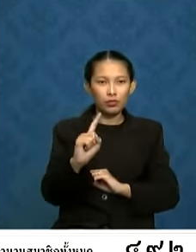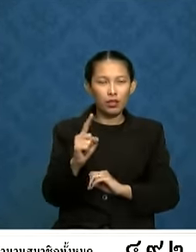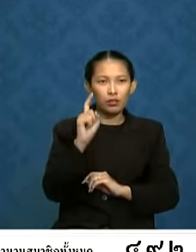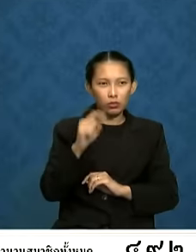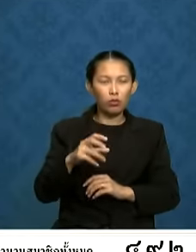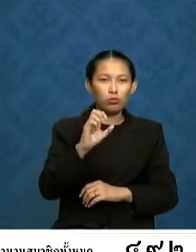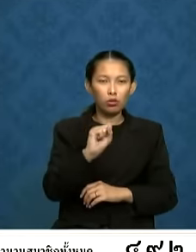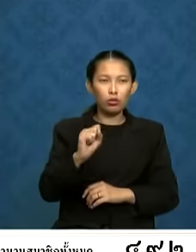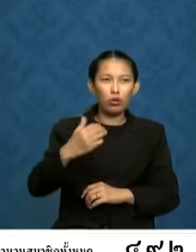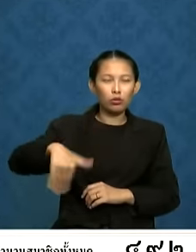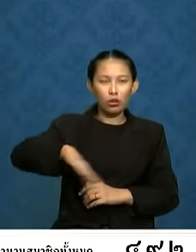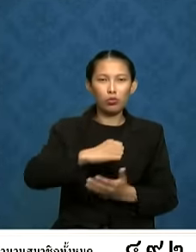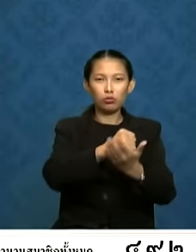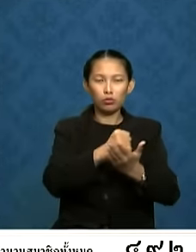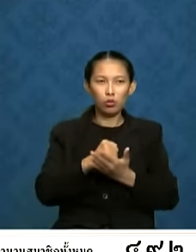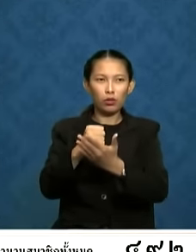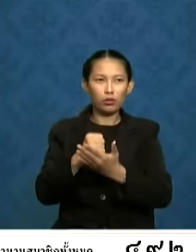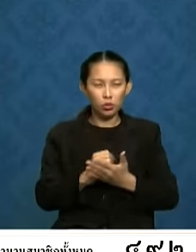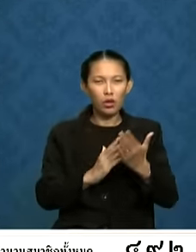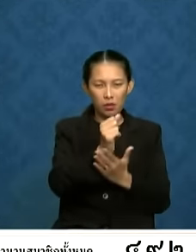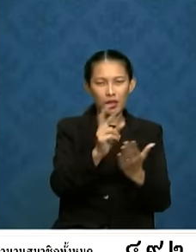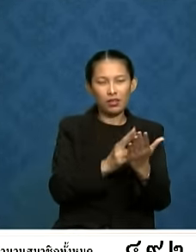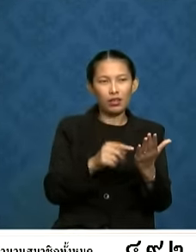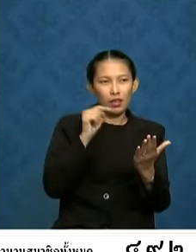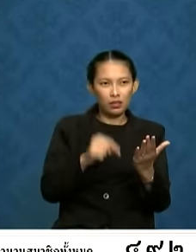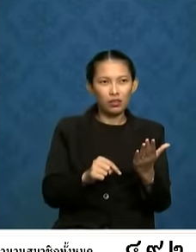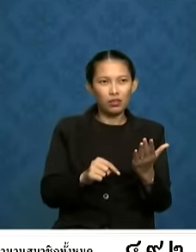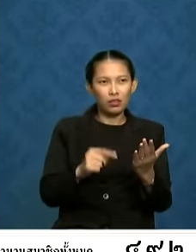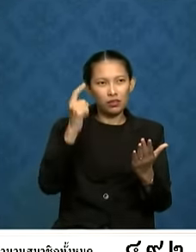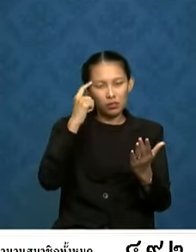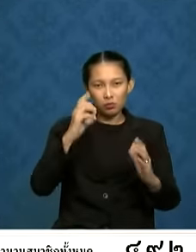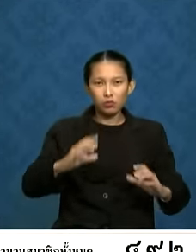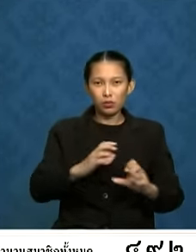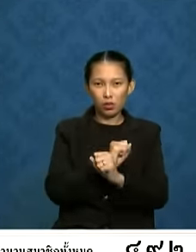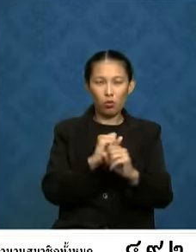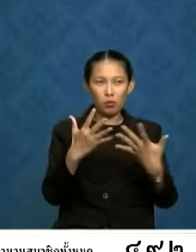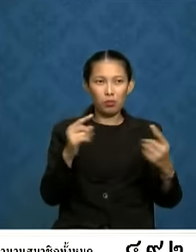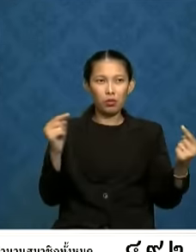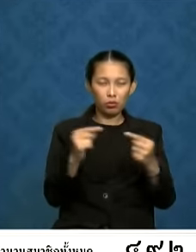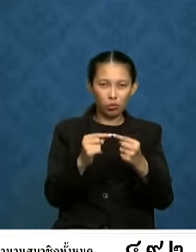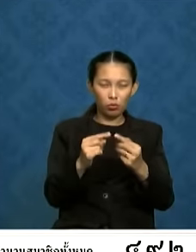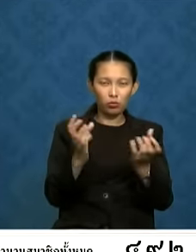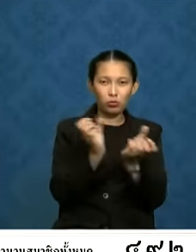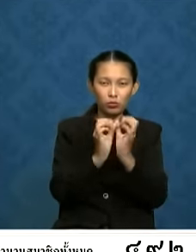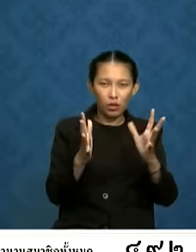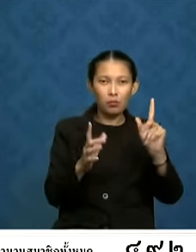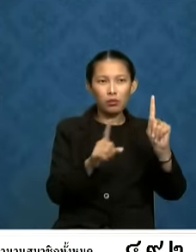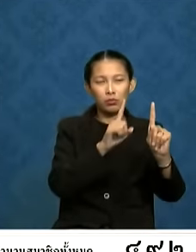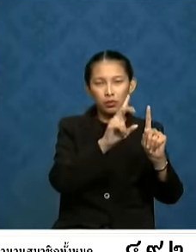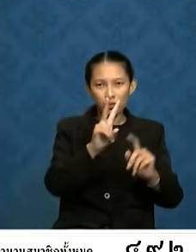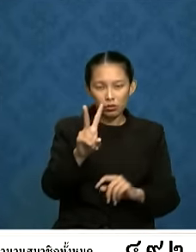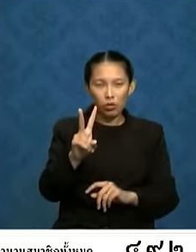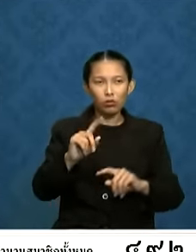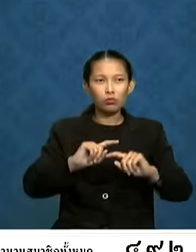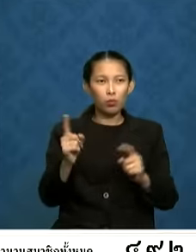ให้ท่านสมาชิกช่วยกันครับผ่านรายงานฉบับนี้แม้ว่าเราจะไม่มีข้อสรุปเกี่ยวกับเรื่องของการนิรโทษกรรม 112แต่อย่าง